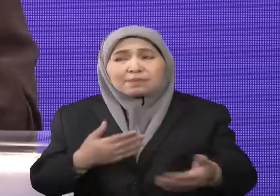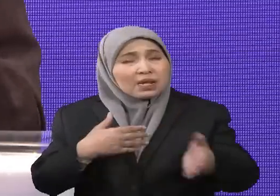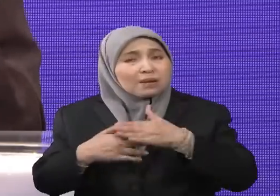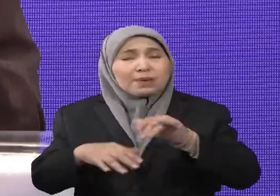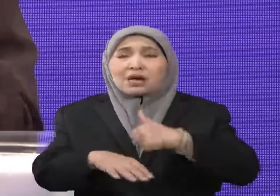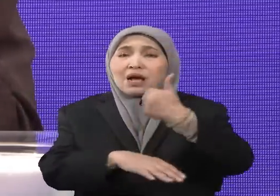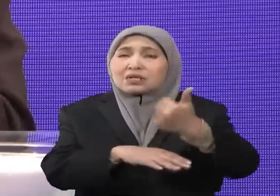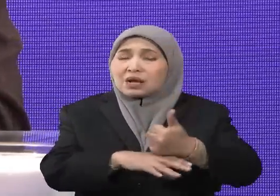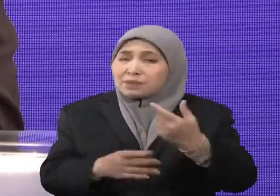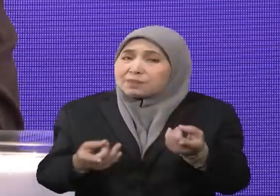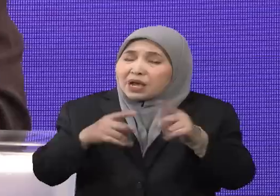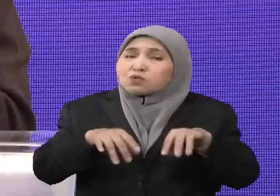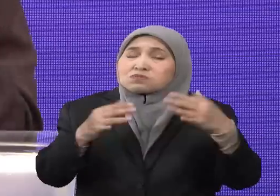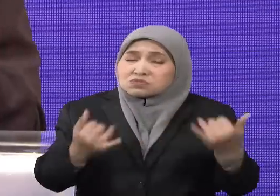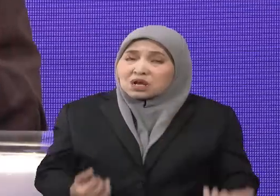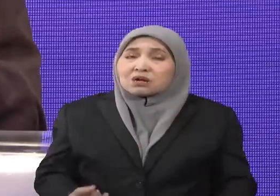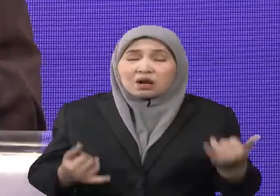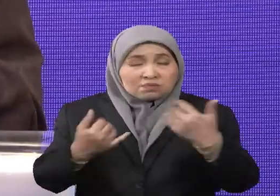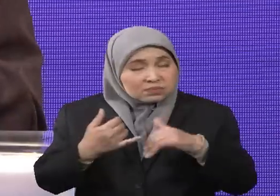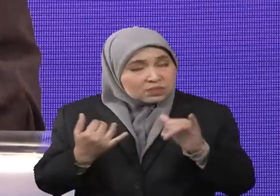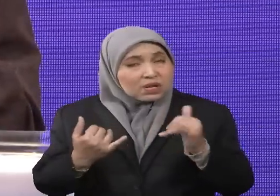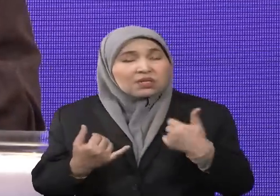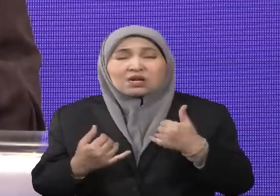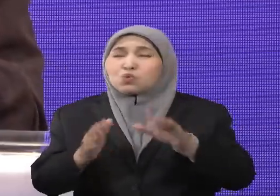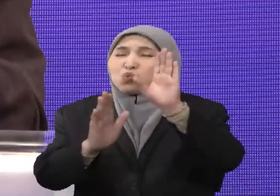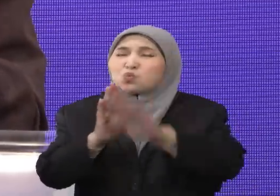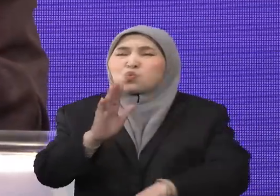yang berlaku sekali yang pertama